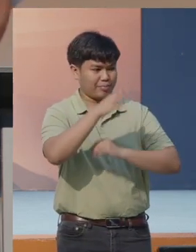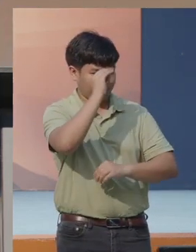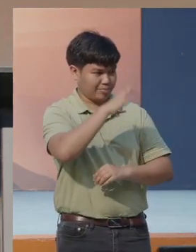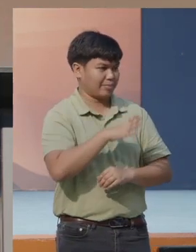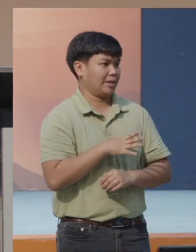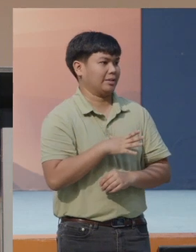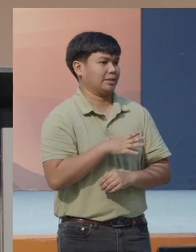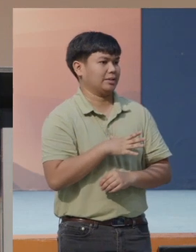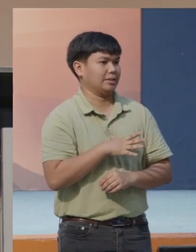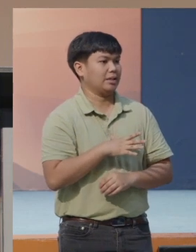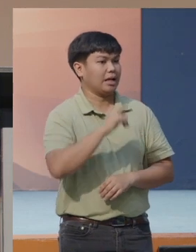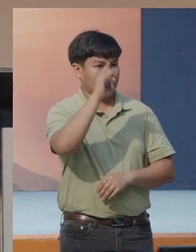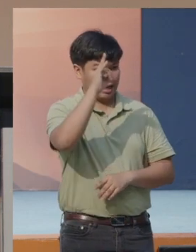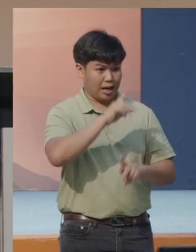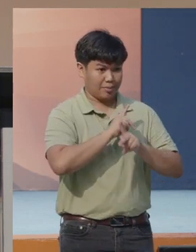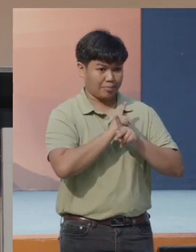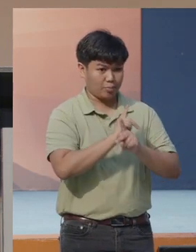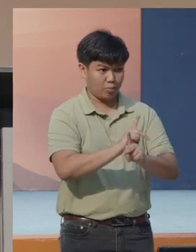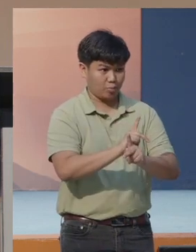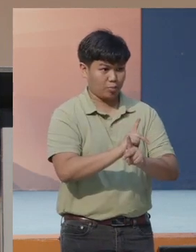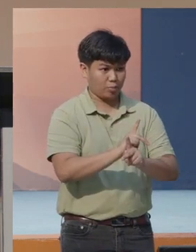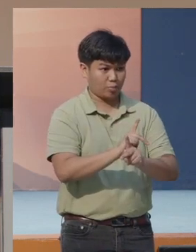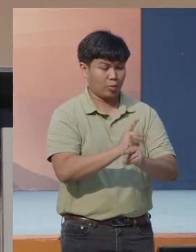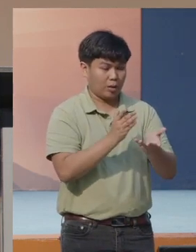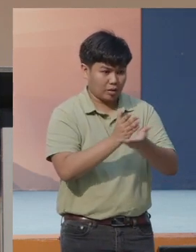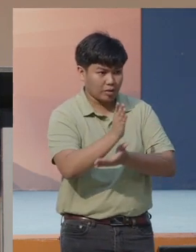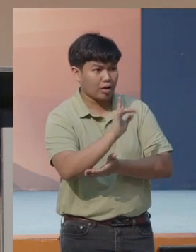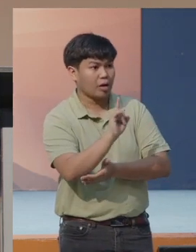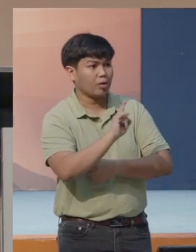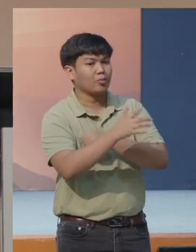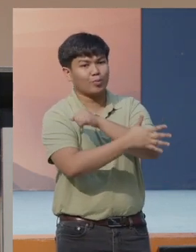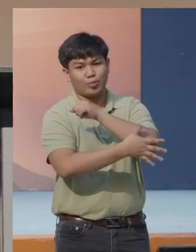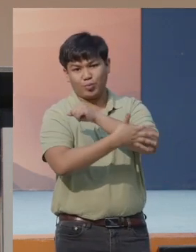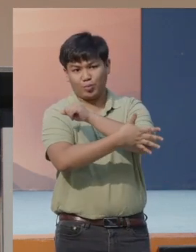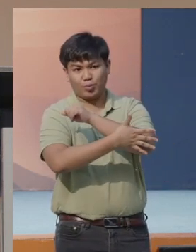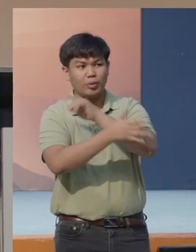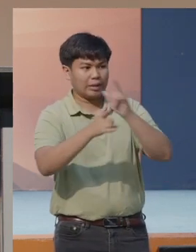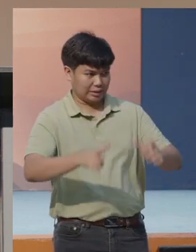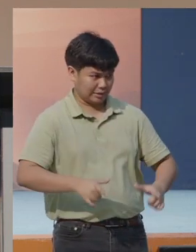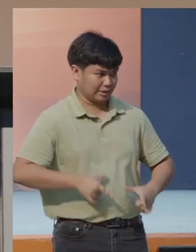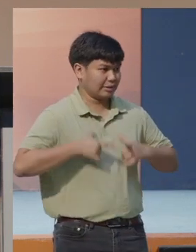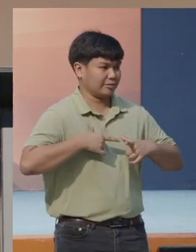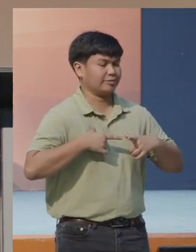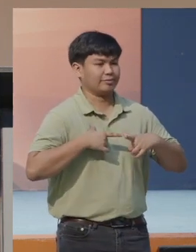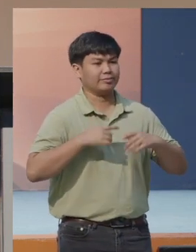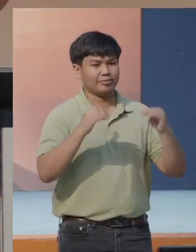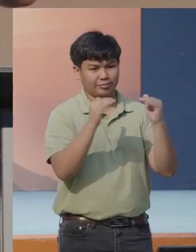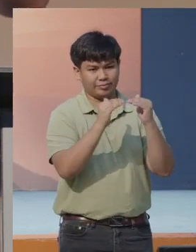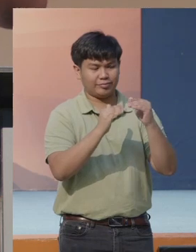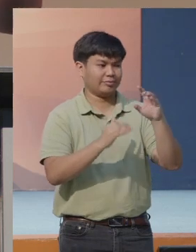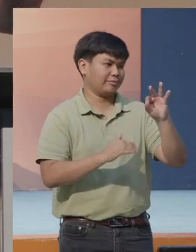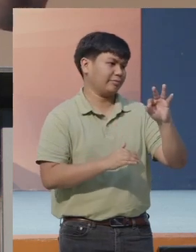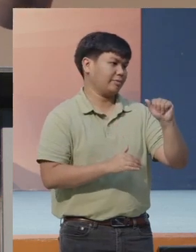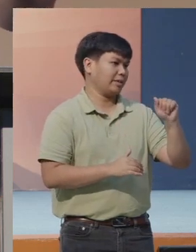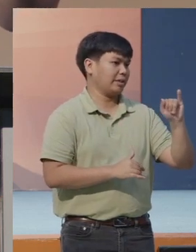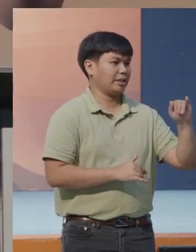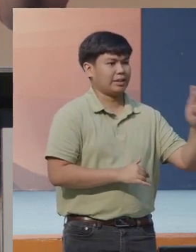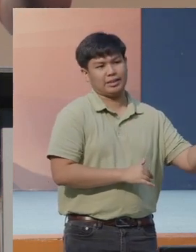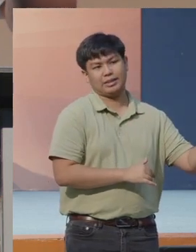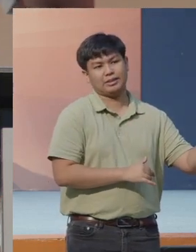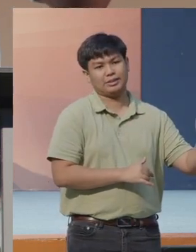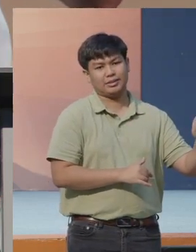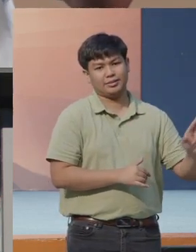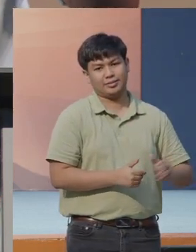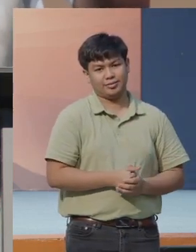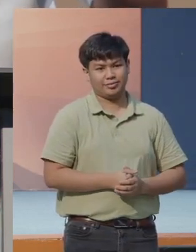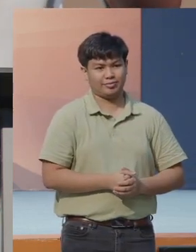Inaalagaan din ng Diyos ang karapatan na mamuhay at maging successful